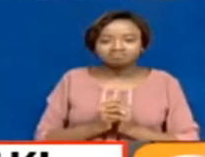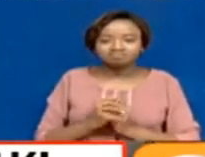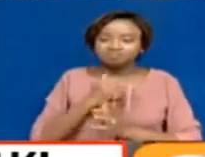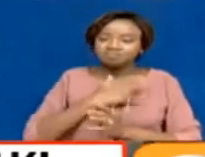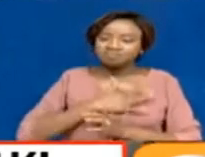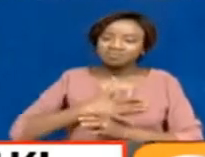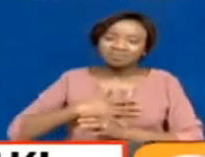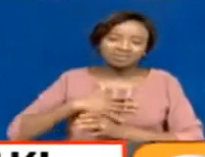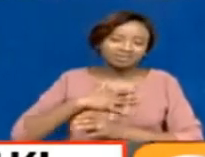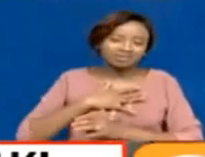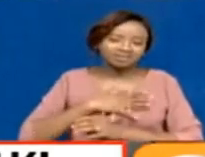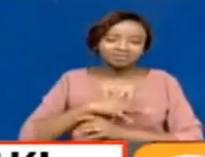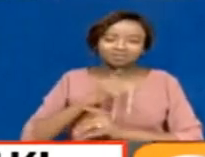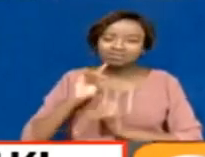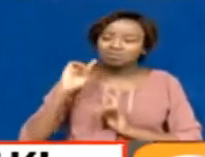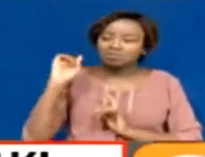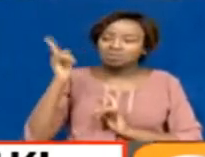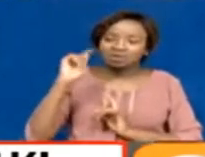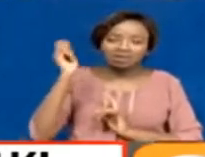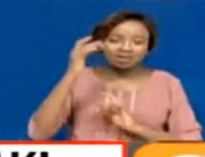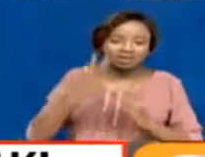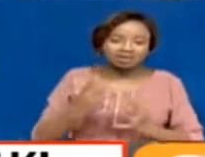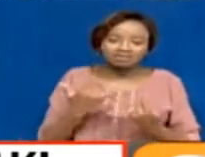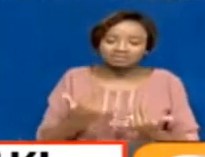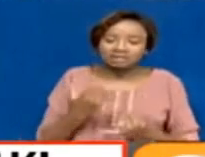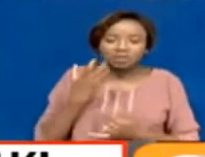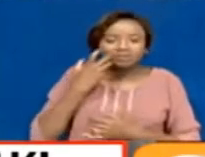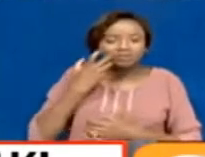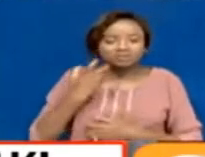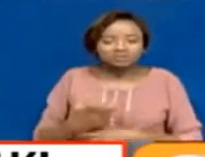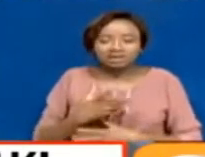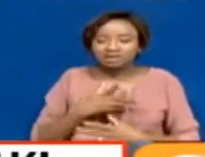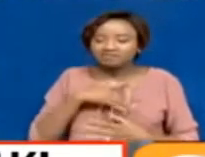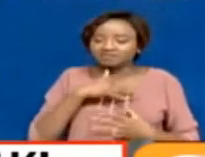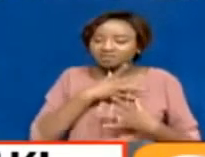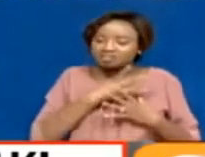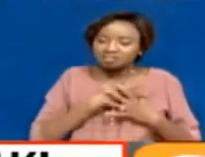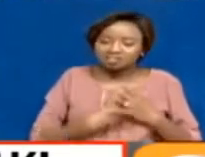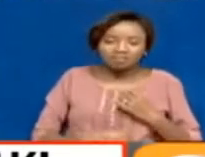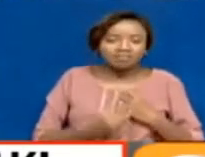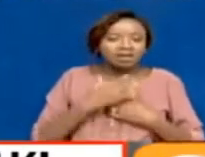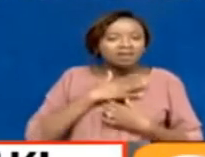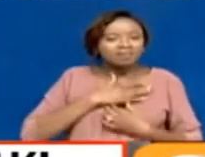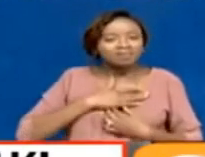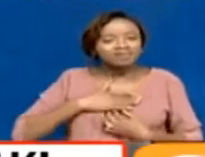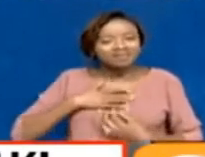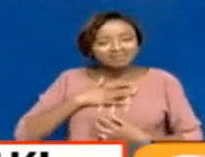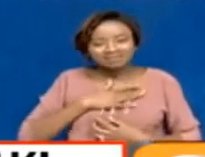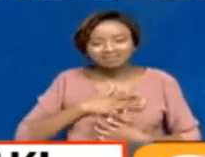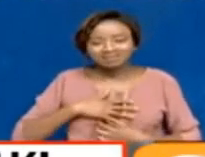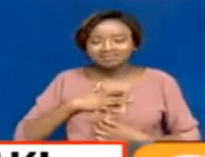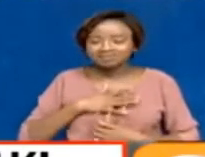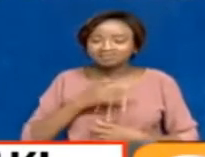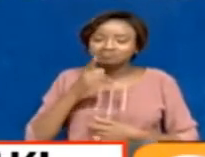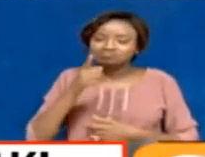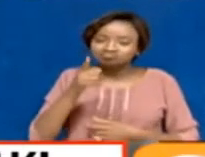Tupunguze zote taifa la Kenya majonzi, kwa sababu ulimpa taranta